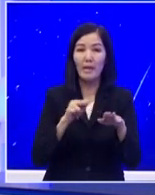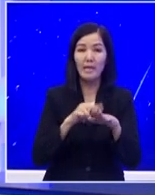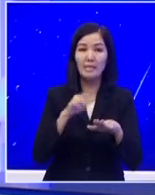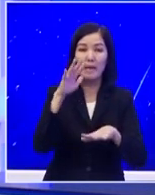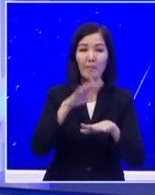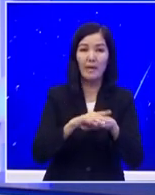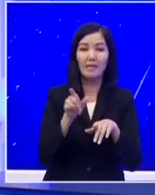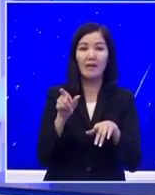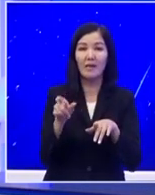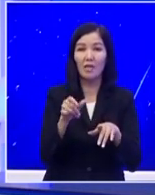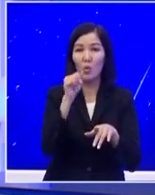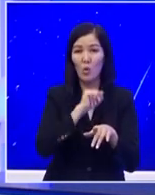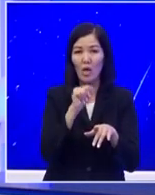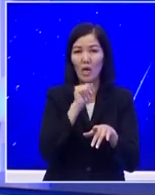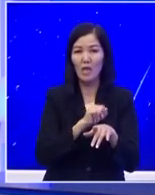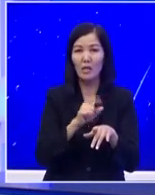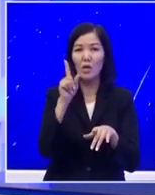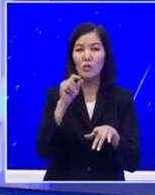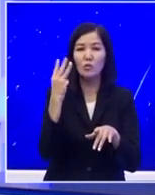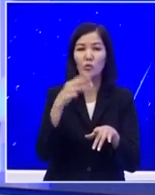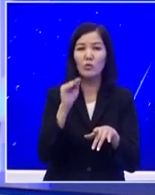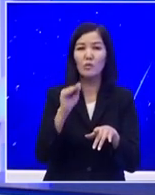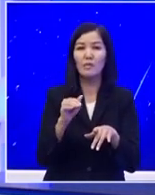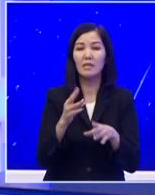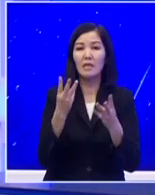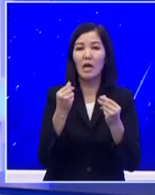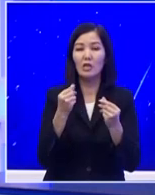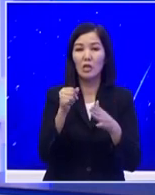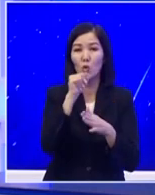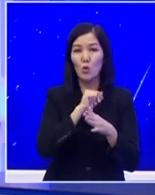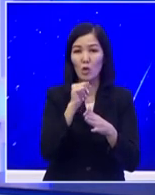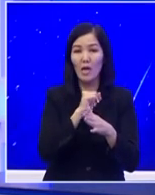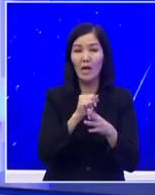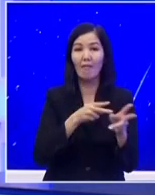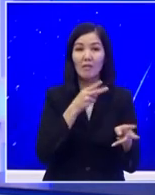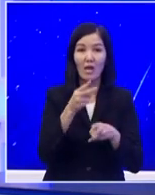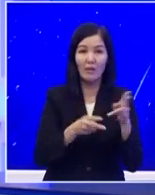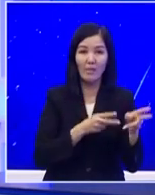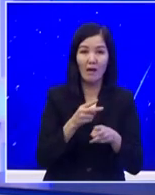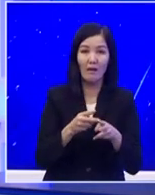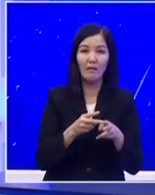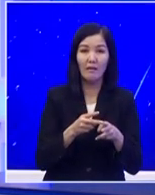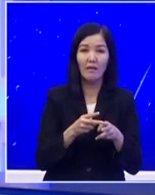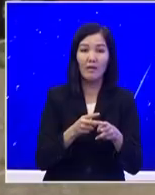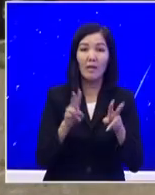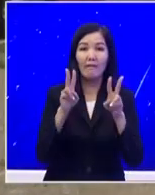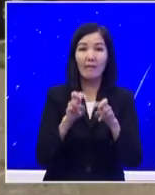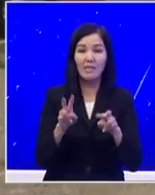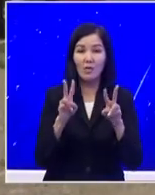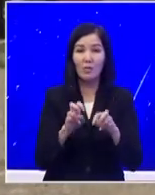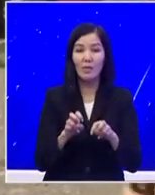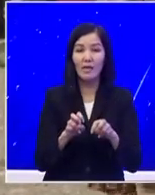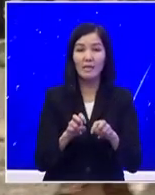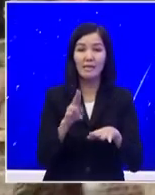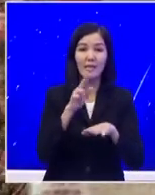карточкасының ұрланғанына және картадағы 130 мың теңге ақшаның қолды болғанына арызданған. Тексеру барысында ол